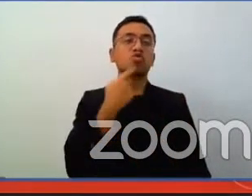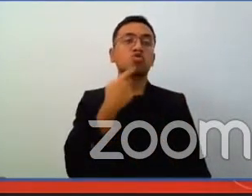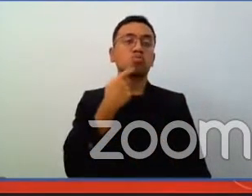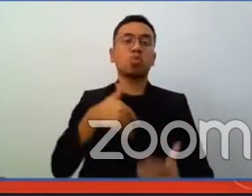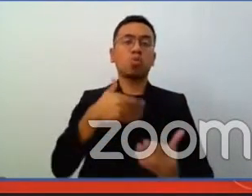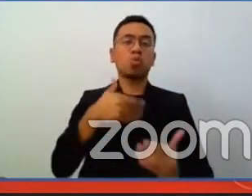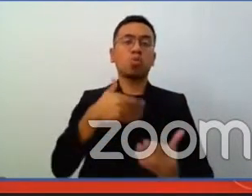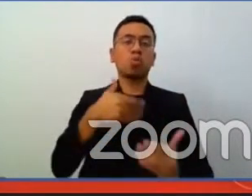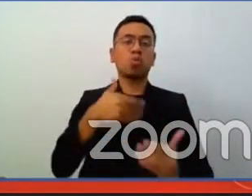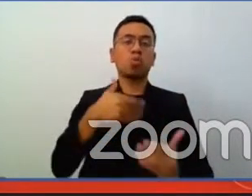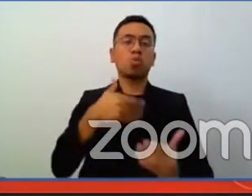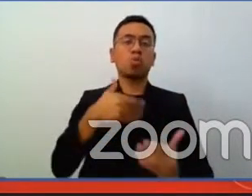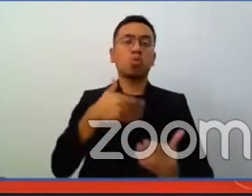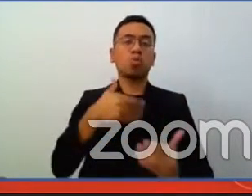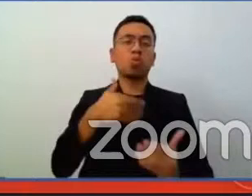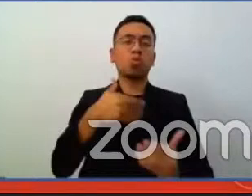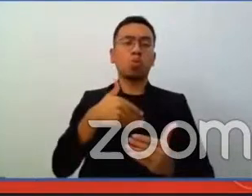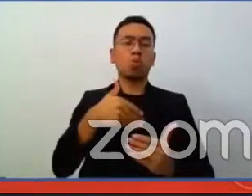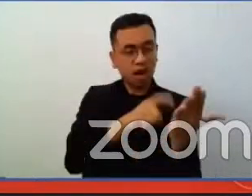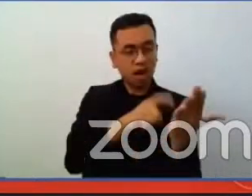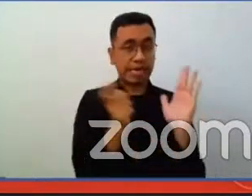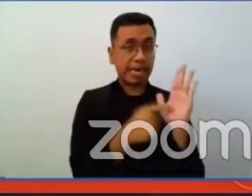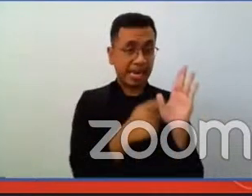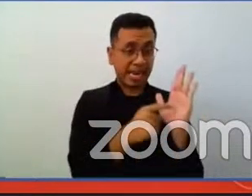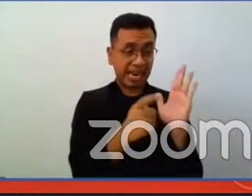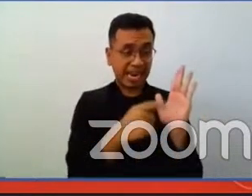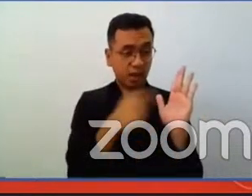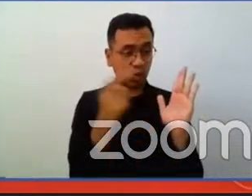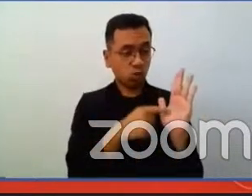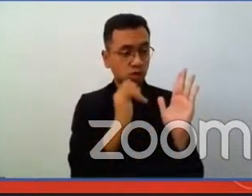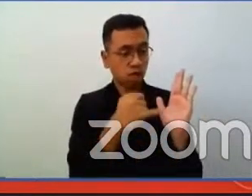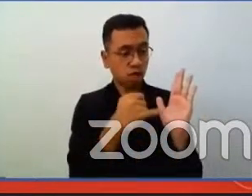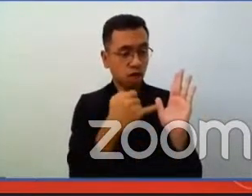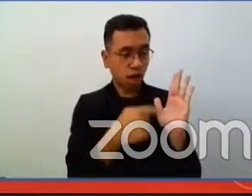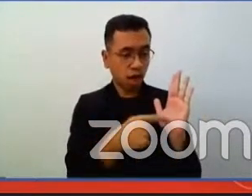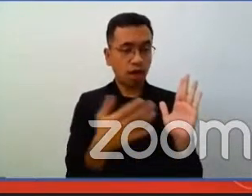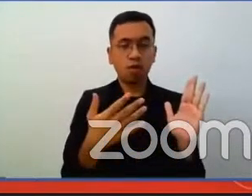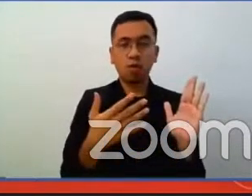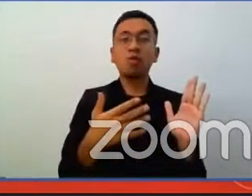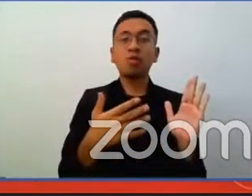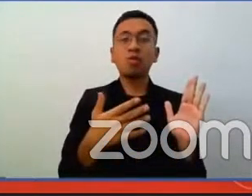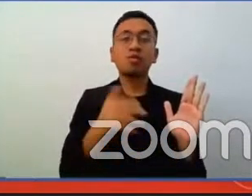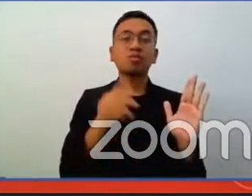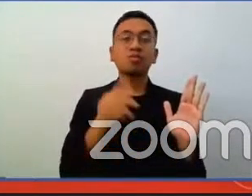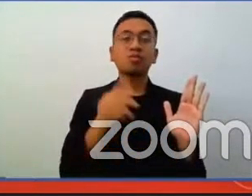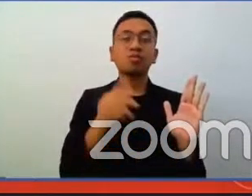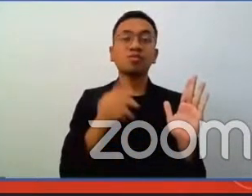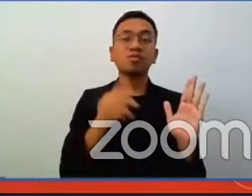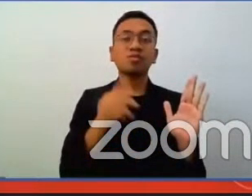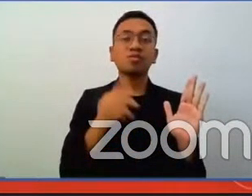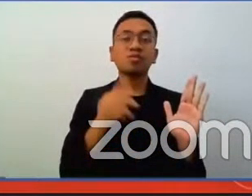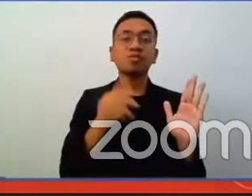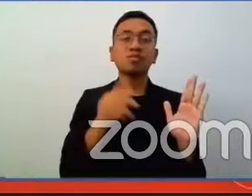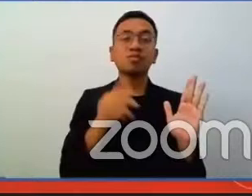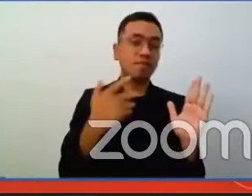dan mencoba terus sampai mereka tahu, paham apa yang terjadi. Tapi kalau daring, maka